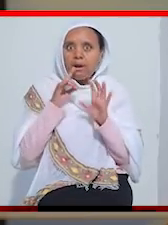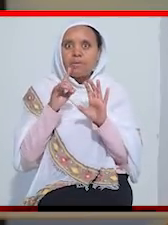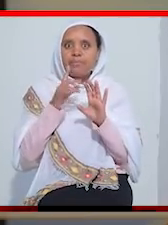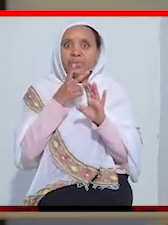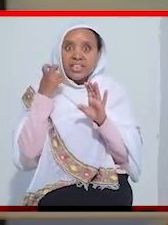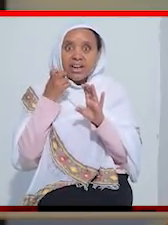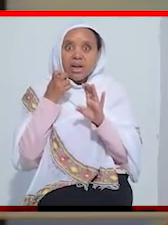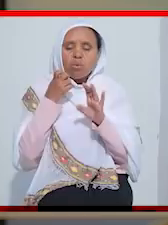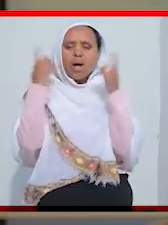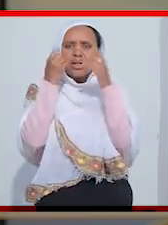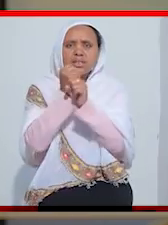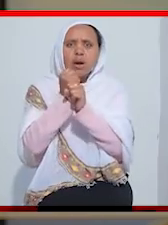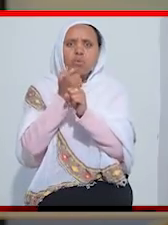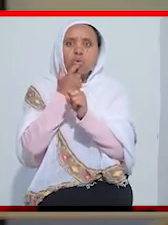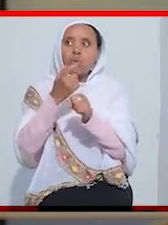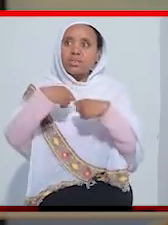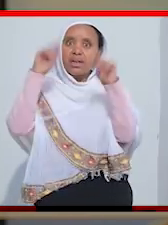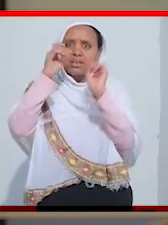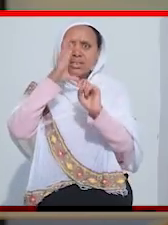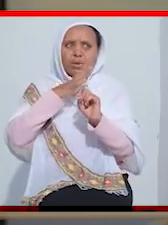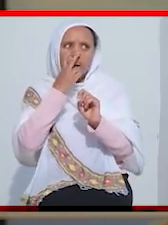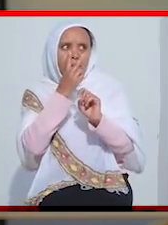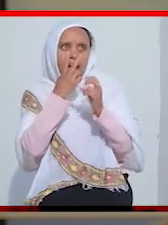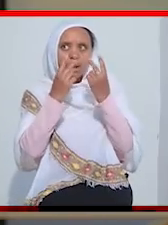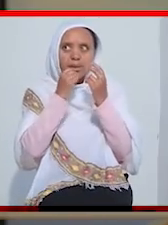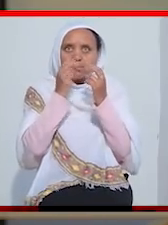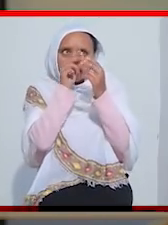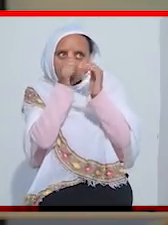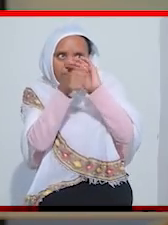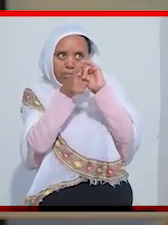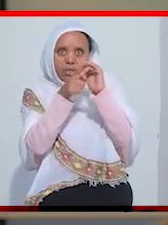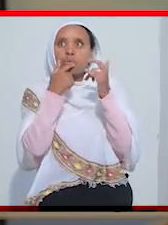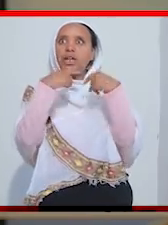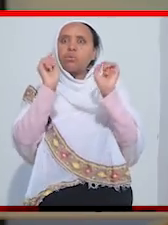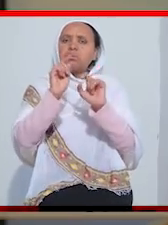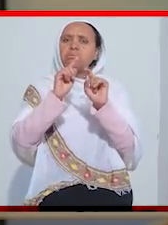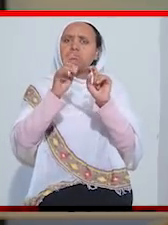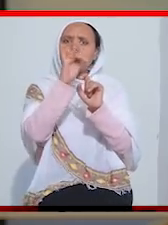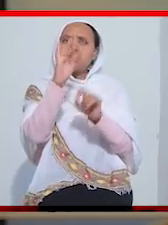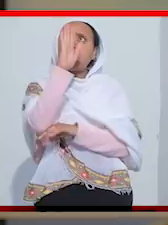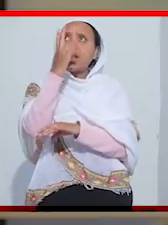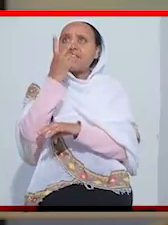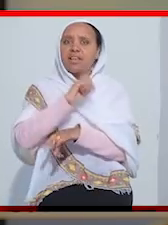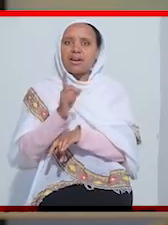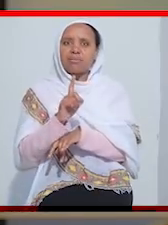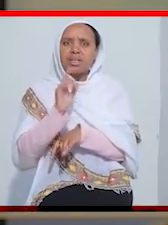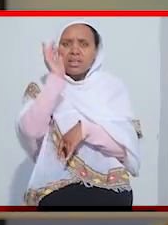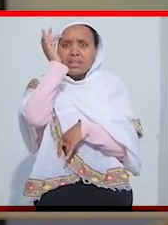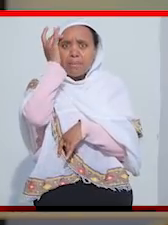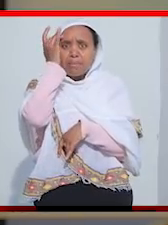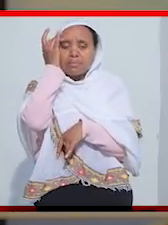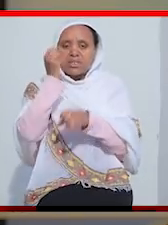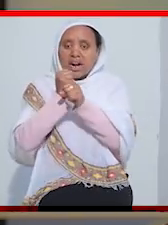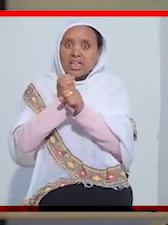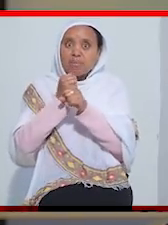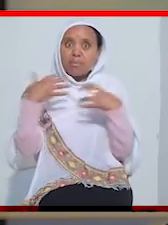የሚፈራ። እሰርቃለሁ ኃጢአት እሰራለሁ ብሎ ሲሄድ ሰው አየኝ አላየኝም ብሎ ነው የሚፈራው እንጂ እግዚአብሔር አየኝ ብሎ አይደለም።